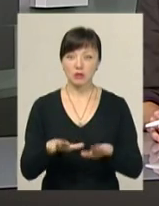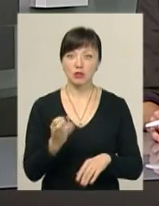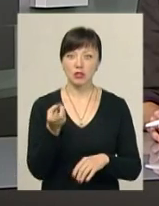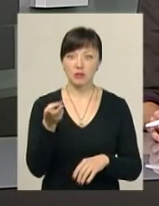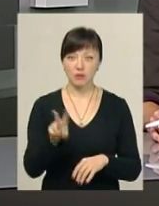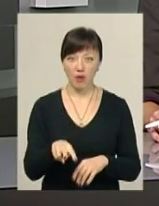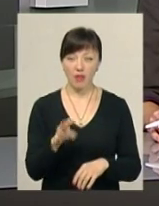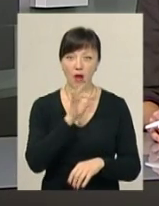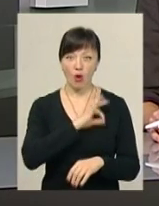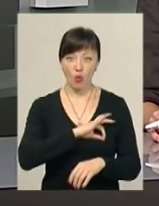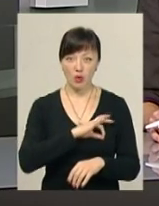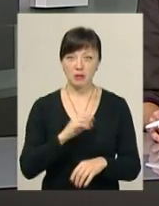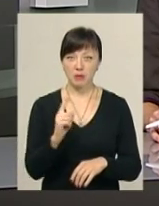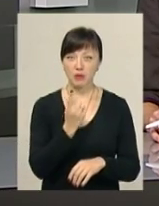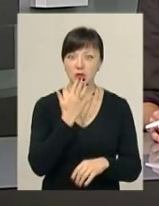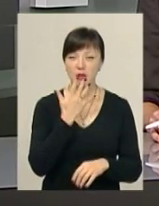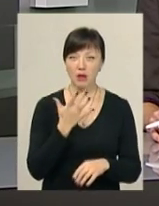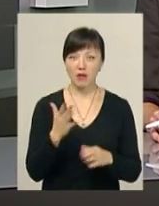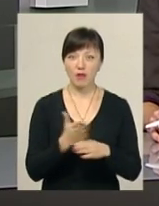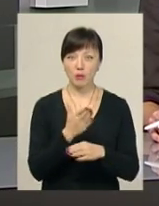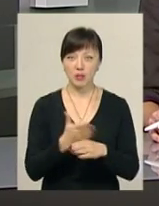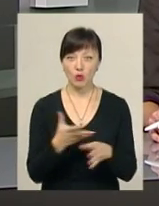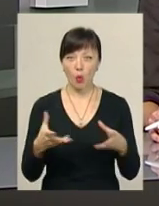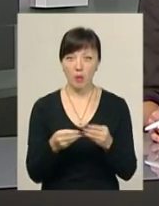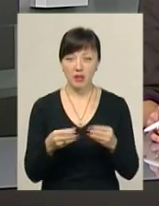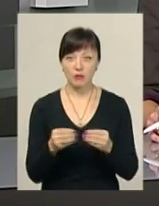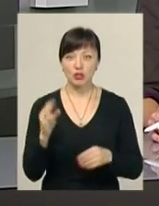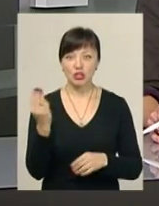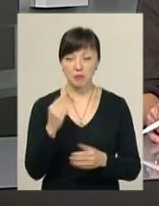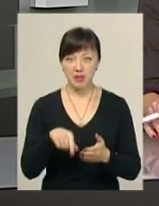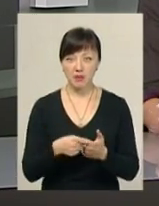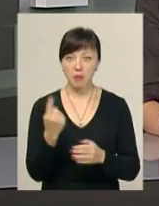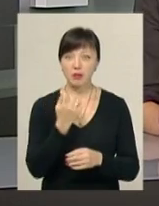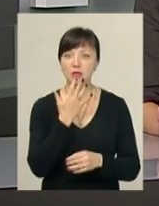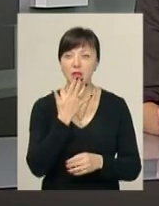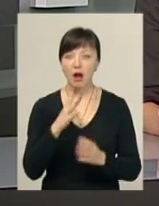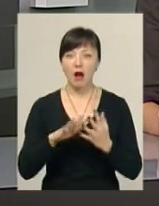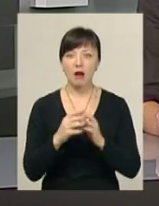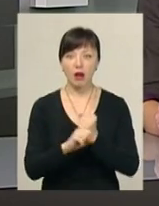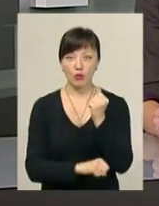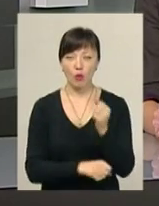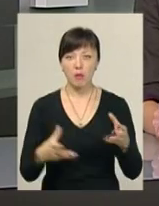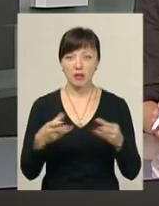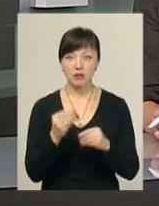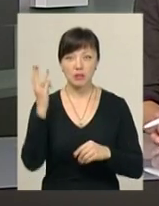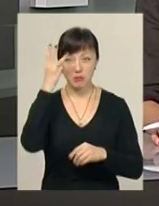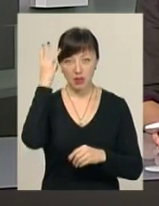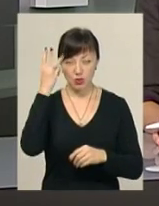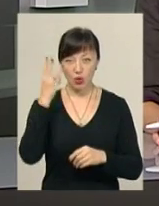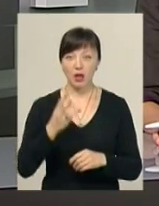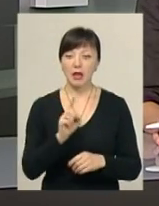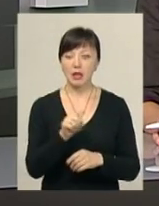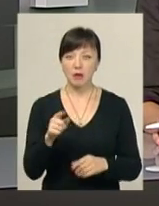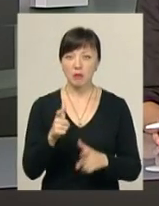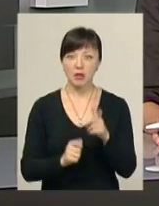дві ухвали на користь першого національного виробничого кооперативу з Шепетівки та першого національного аграрного кооперативу з Хмельницького.